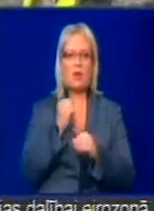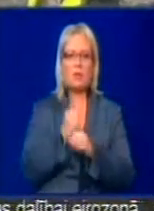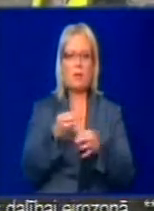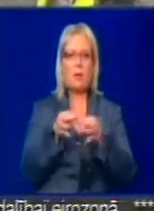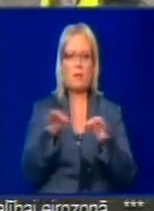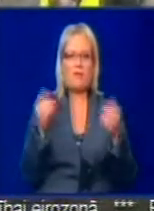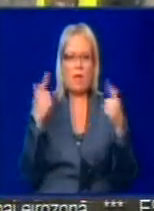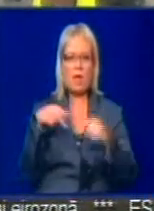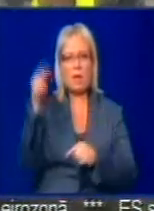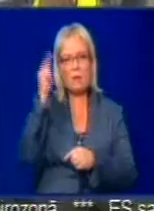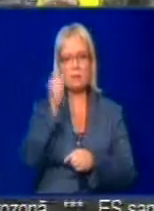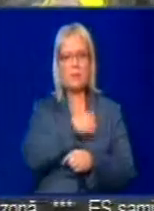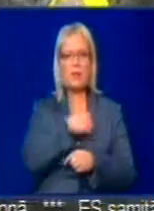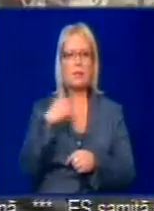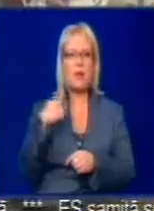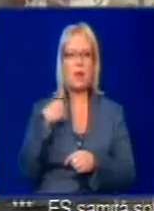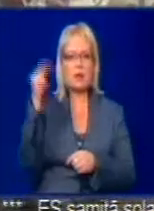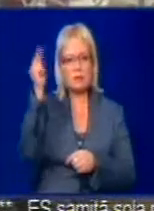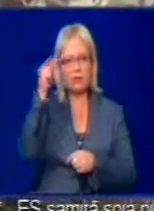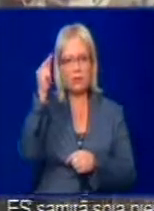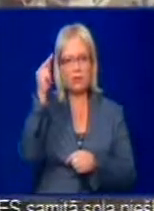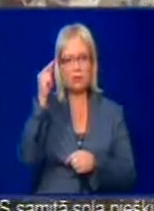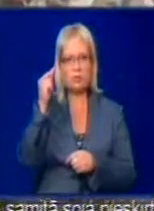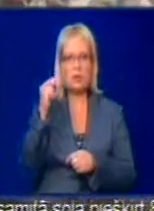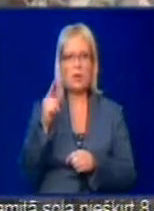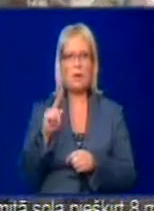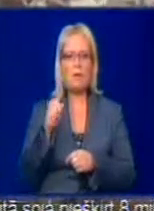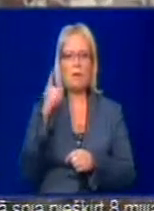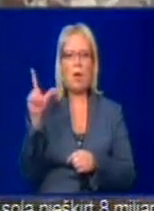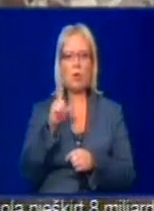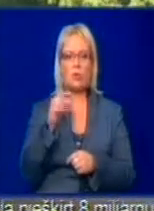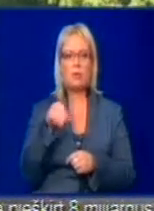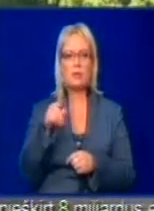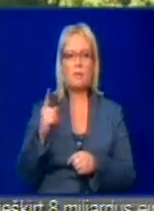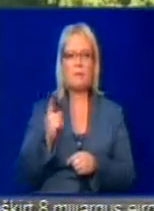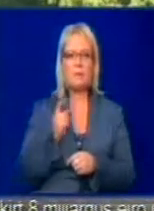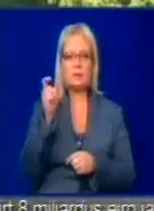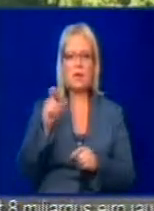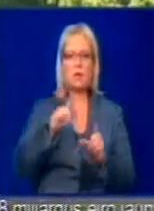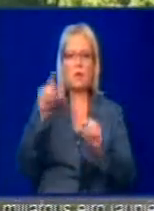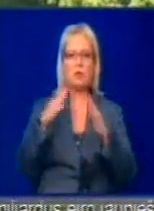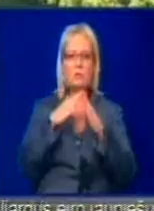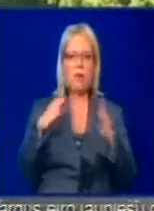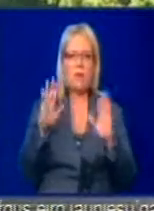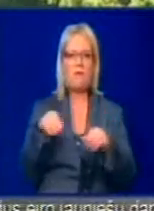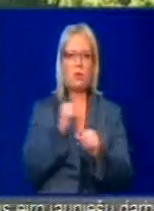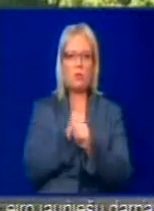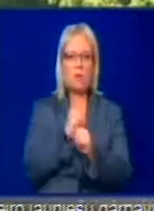laikā apgūst militārās zināšanas. Pienākot 1. jūlijam zemessargi dodas mājas, viņi var nodarboties